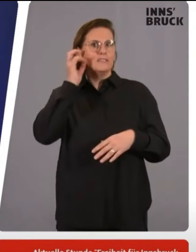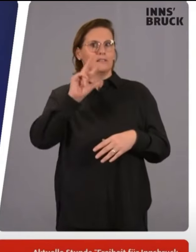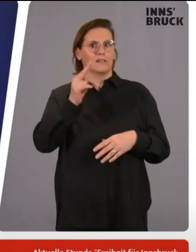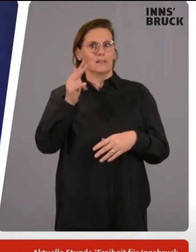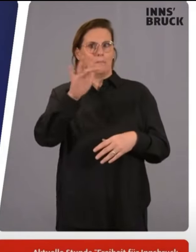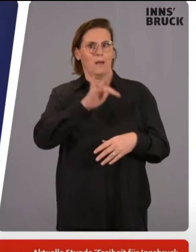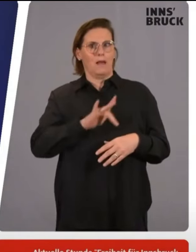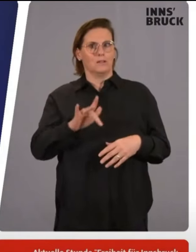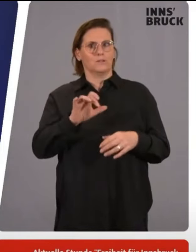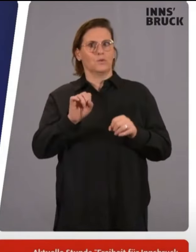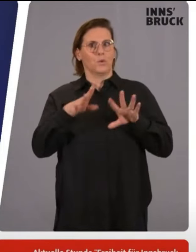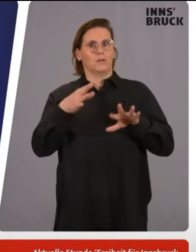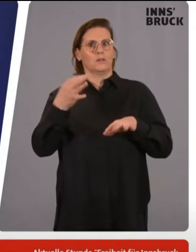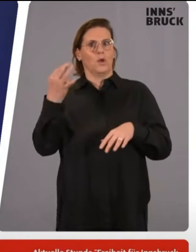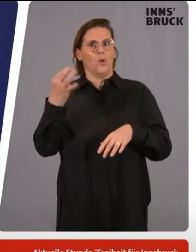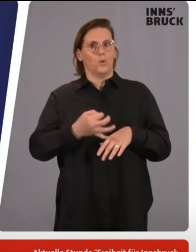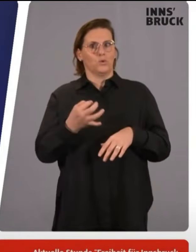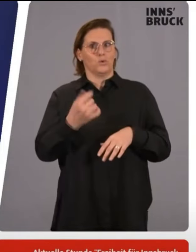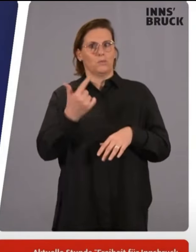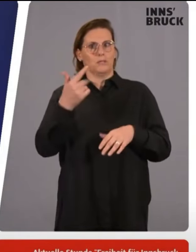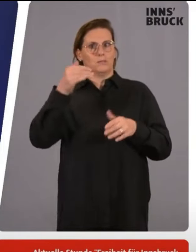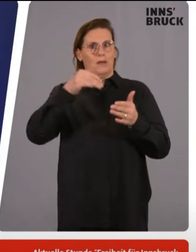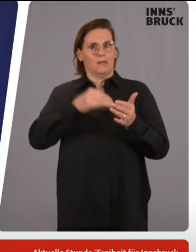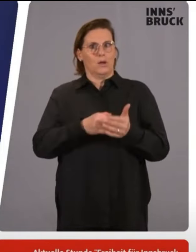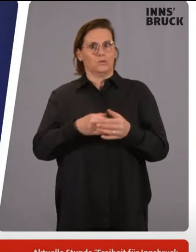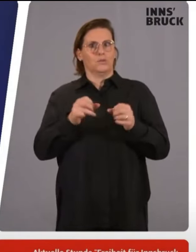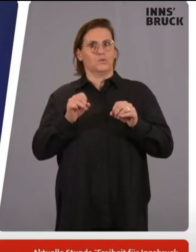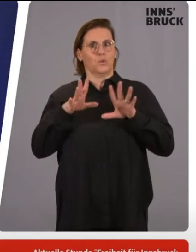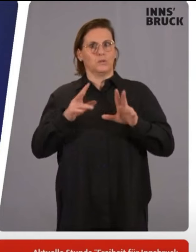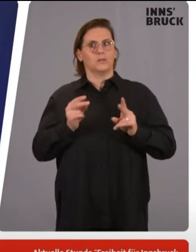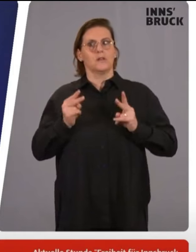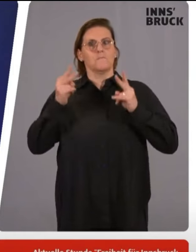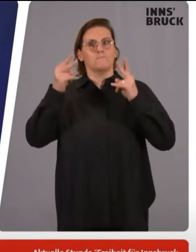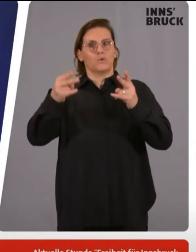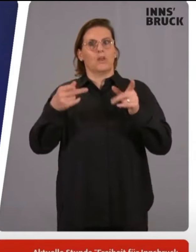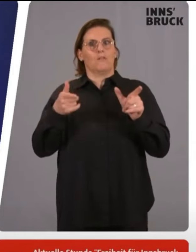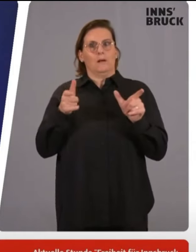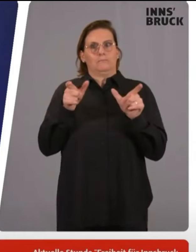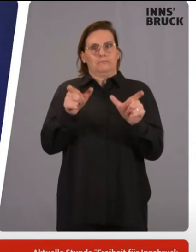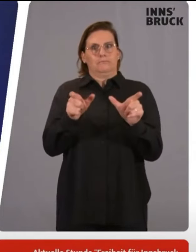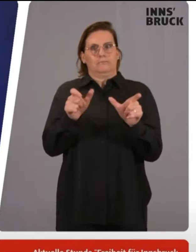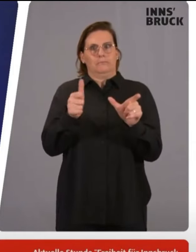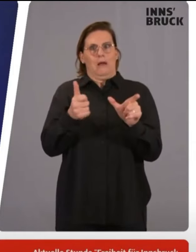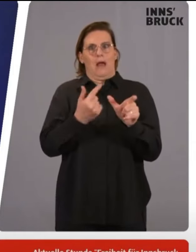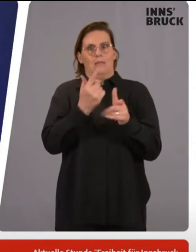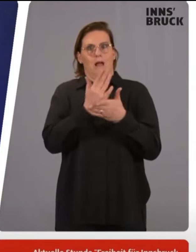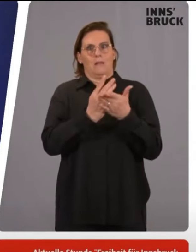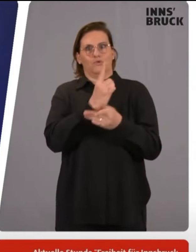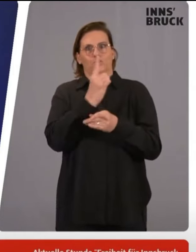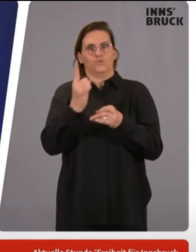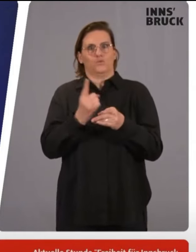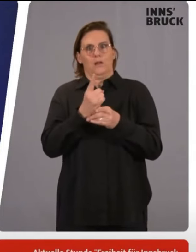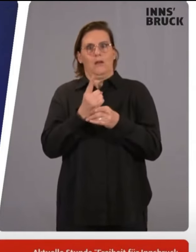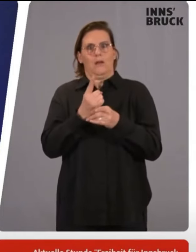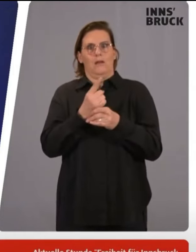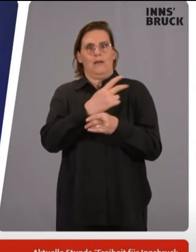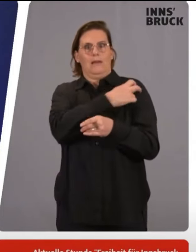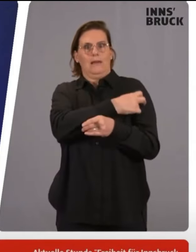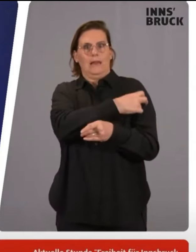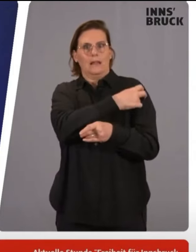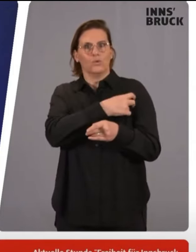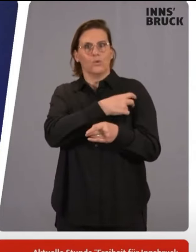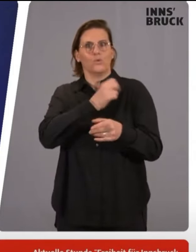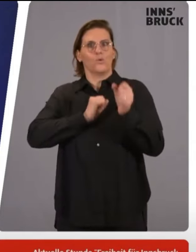Oktober 2019 die Brücke nach Hötting hinüber blockiert hat für einhalb Stunden um Rettung und Feuerwehr Polizei die